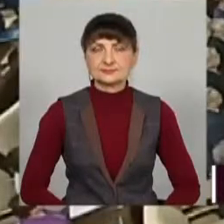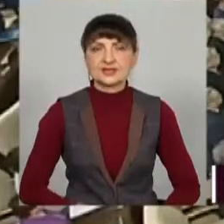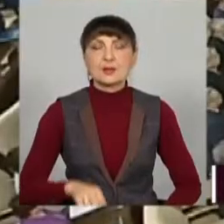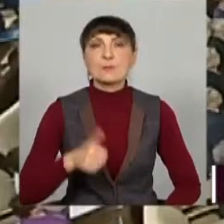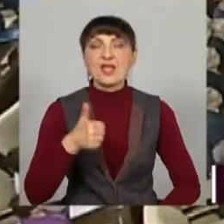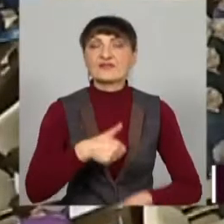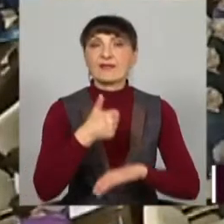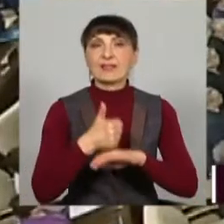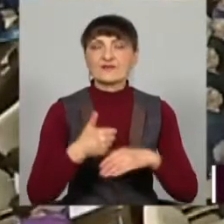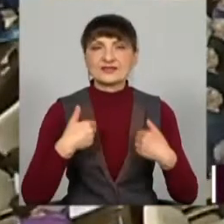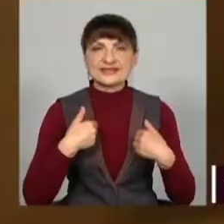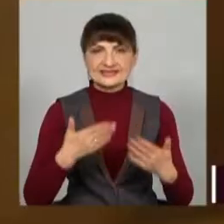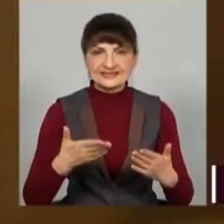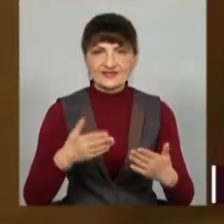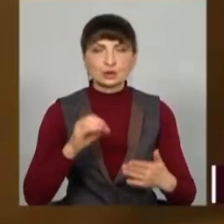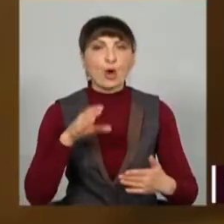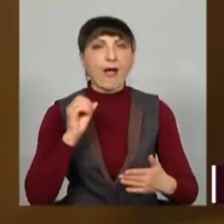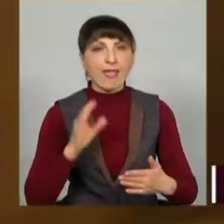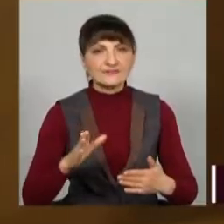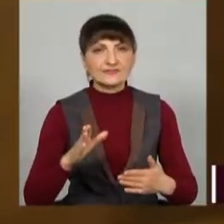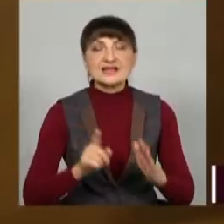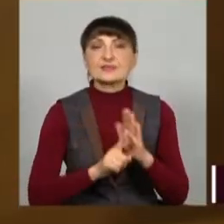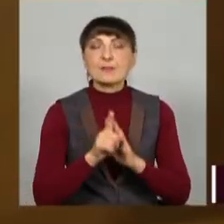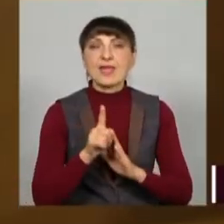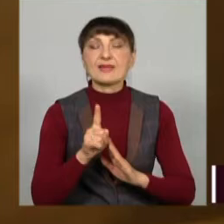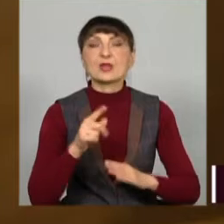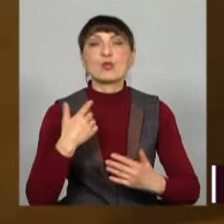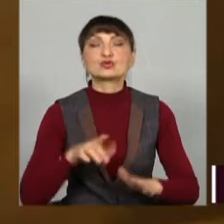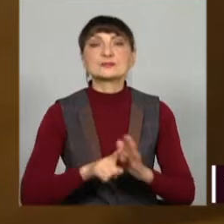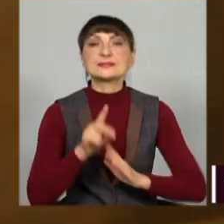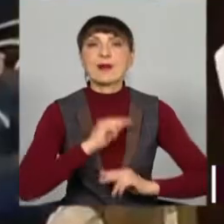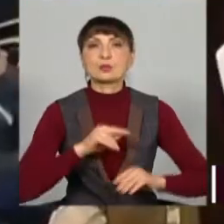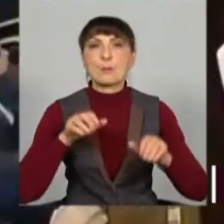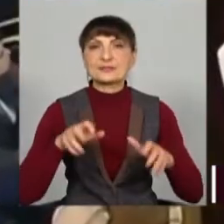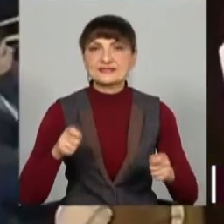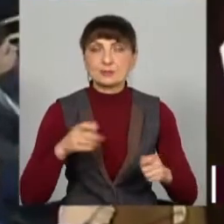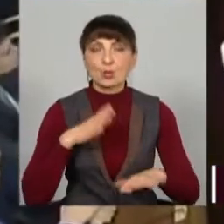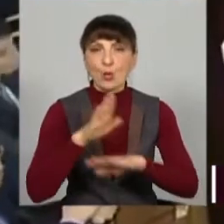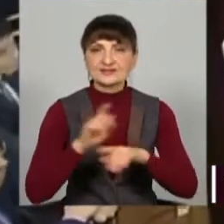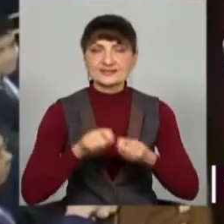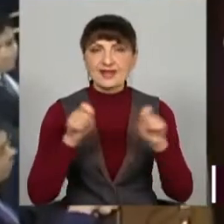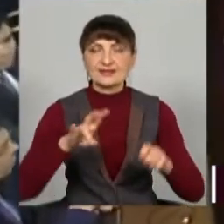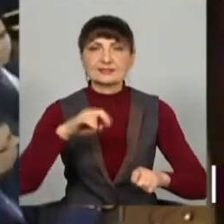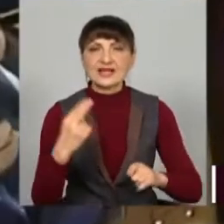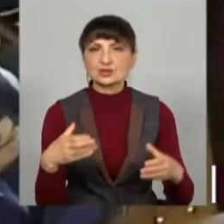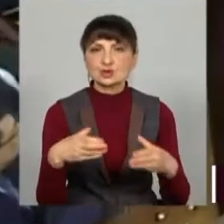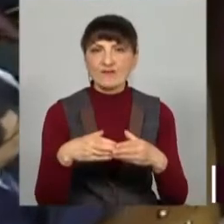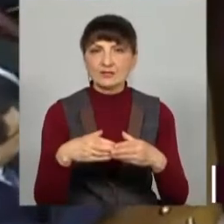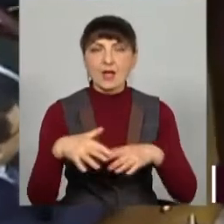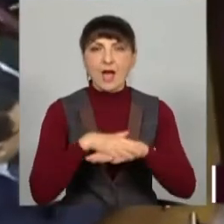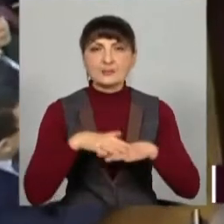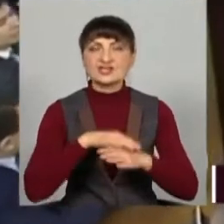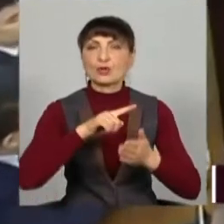Первой и главной инициативой Касым-Жомарта Токаева с момента вступления в должность стал указ о создании Национального совета